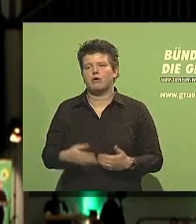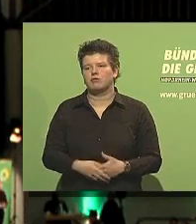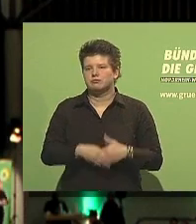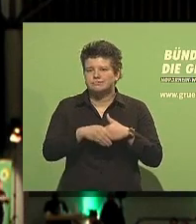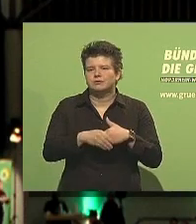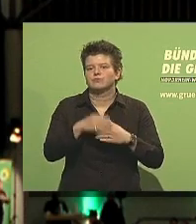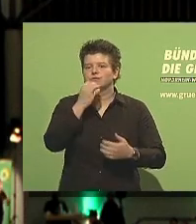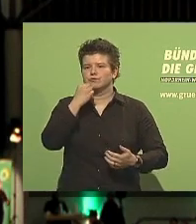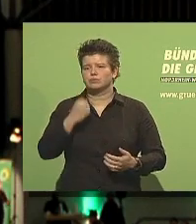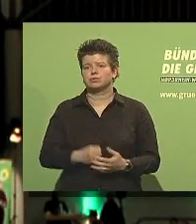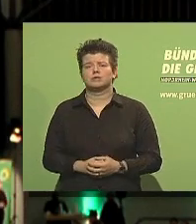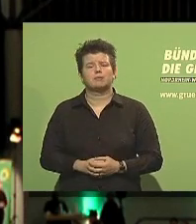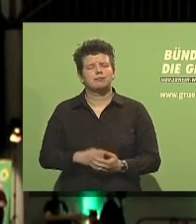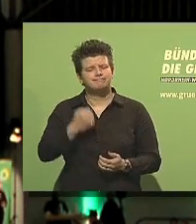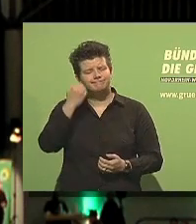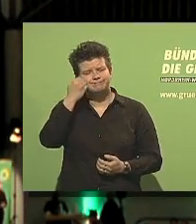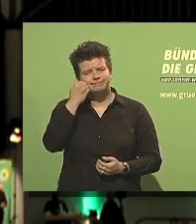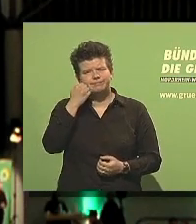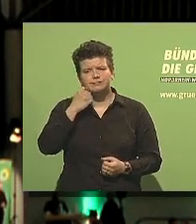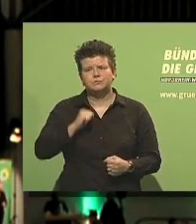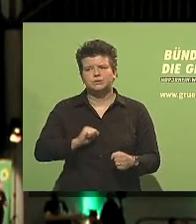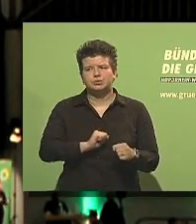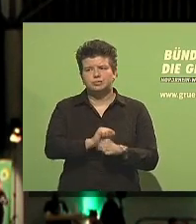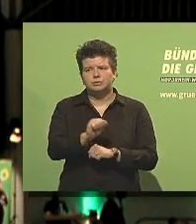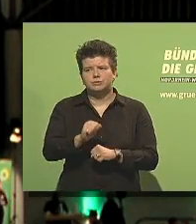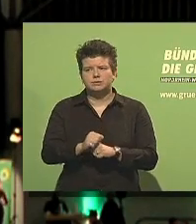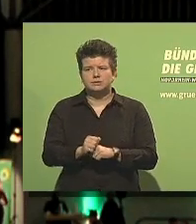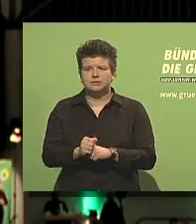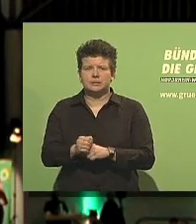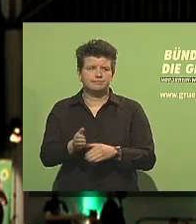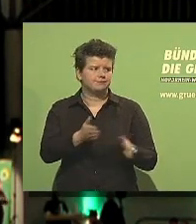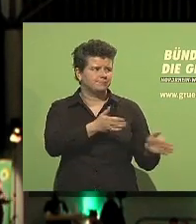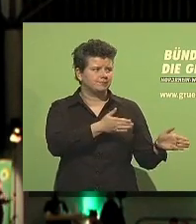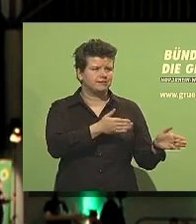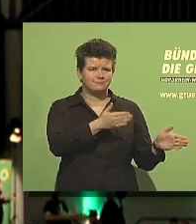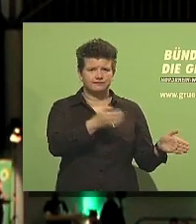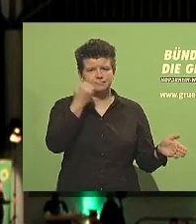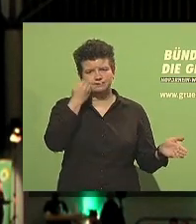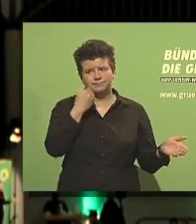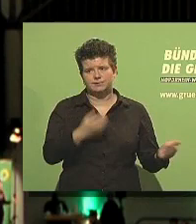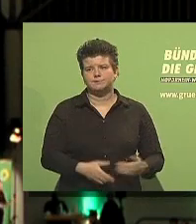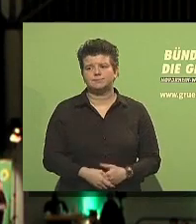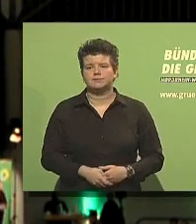bitten, dass jetzt an der Seite zu machen oder sogar draußen zu machen,